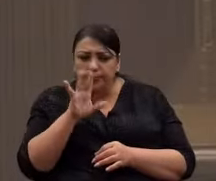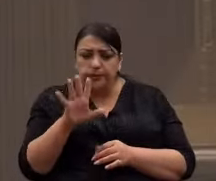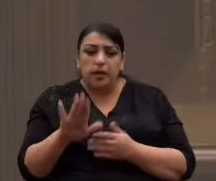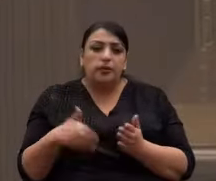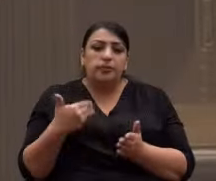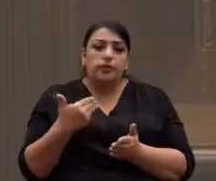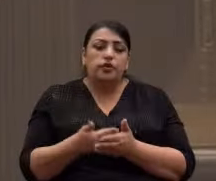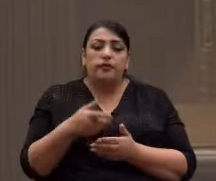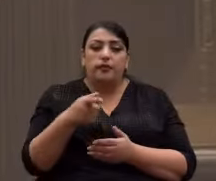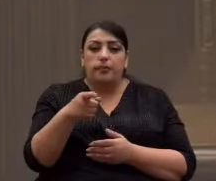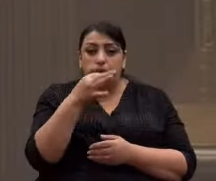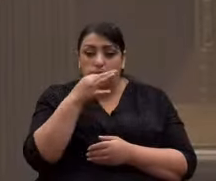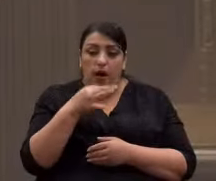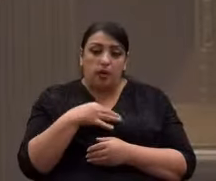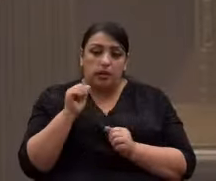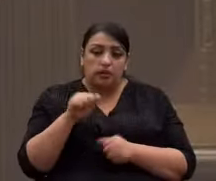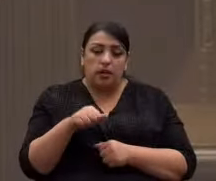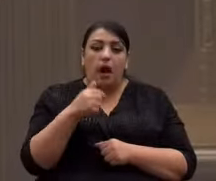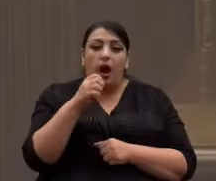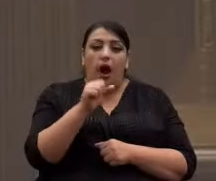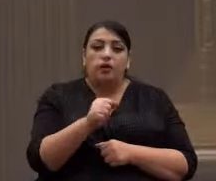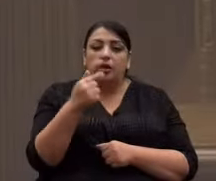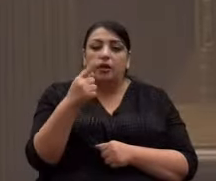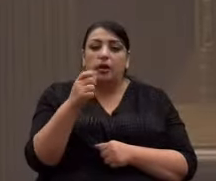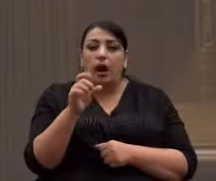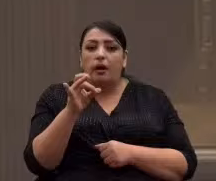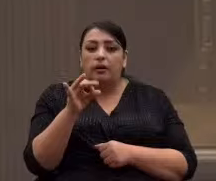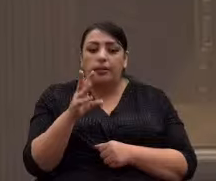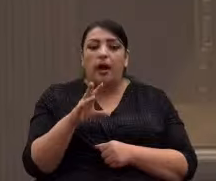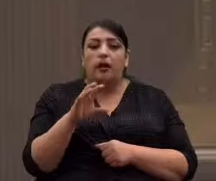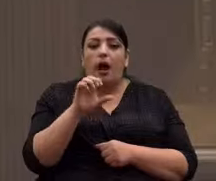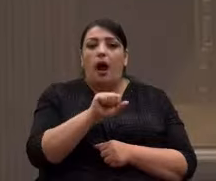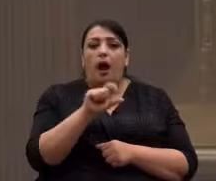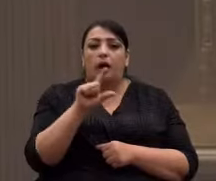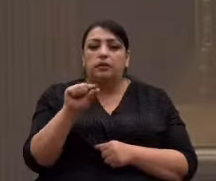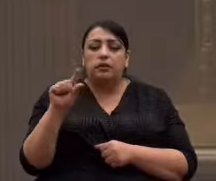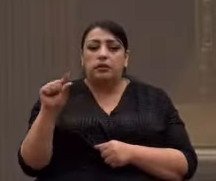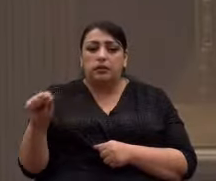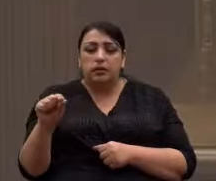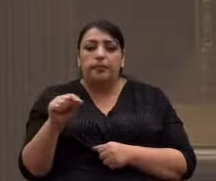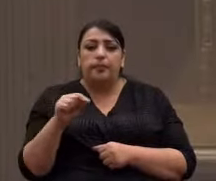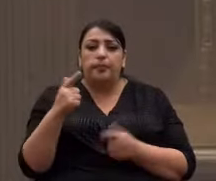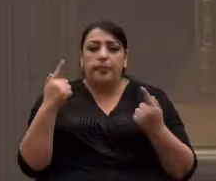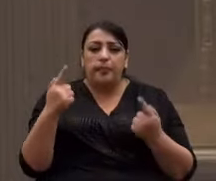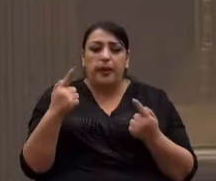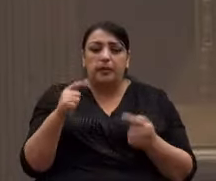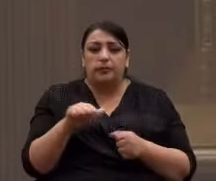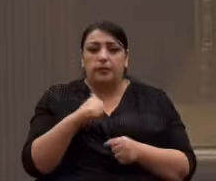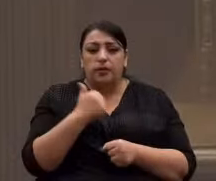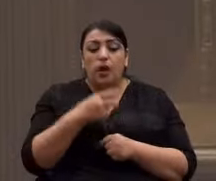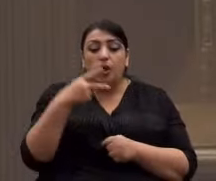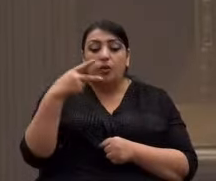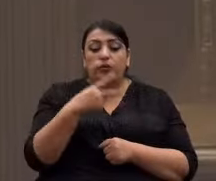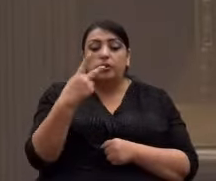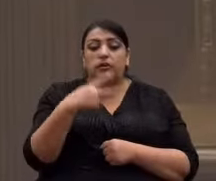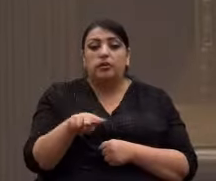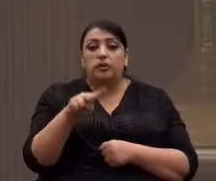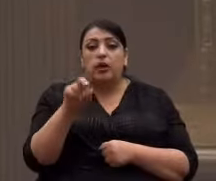կարաս ասես, Արգիշտի Քյարամյանը, ԱԱՑ-ը պետի պաշտոնից 2020